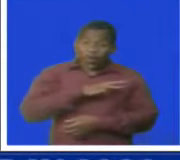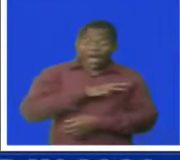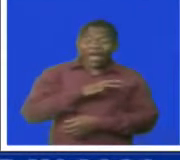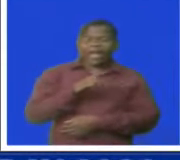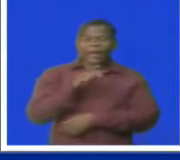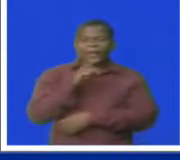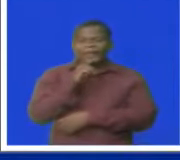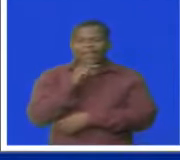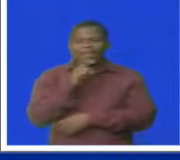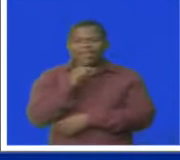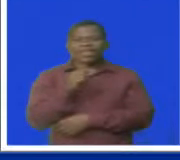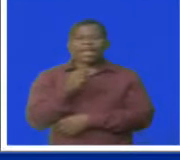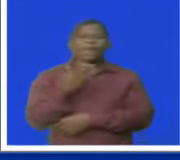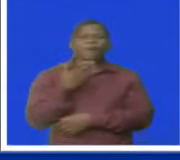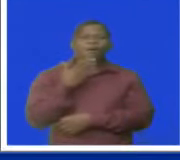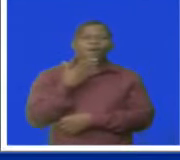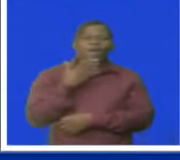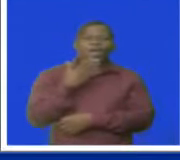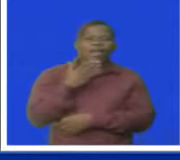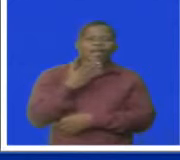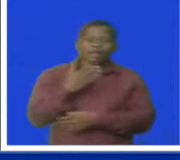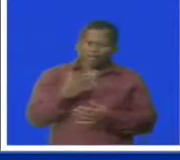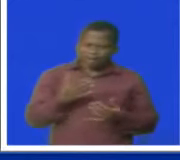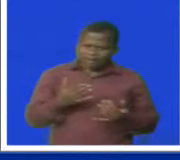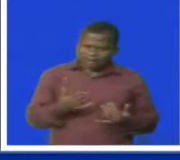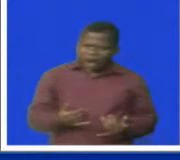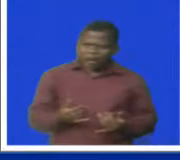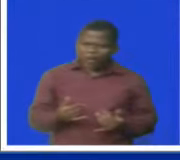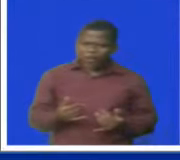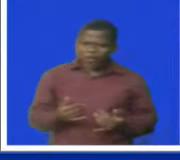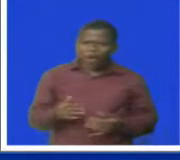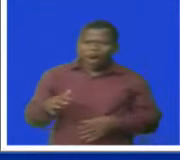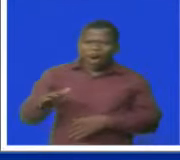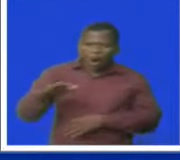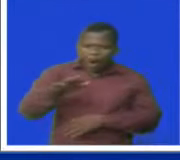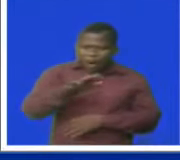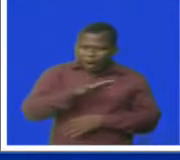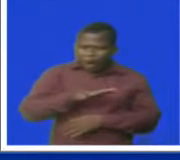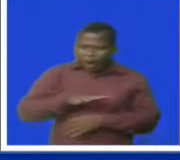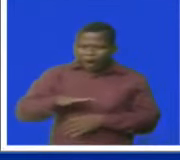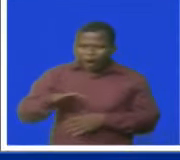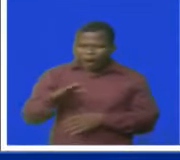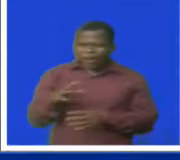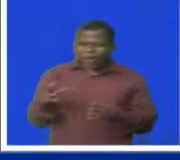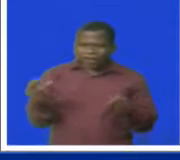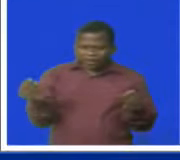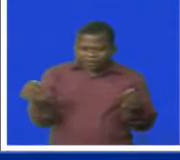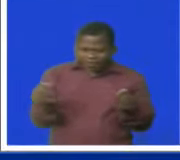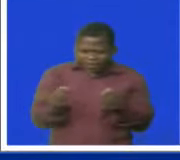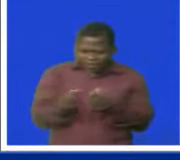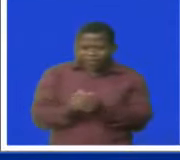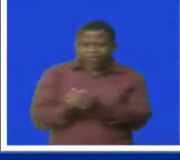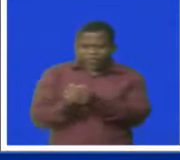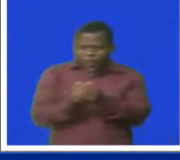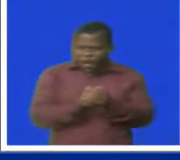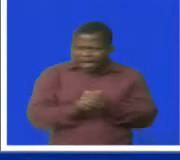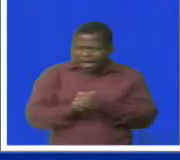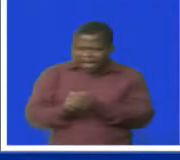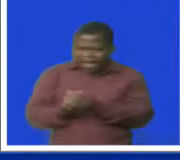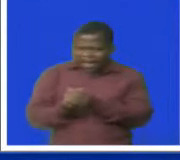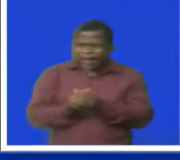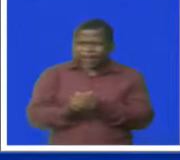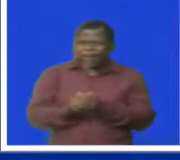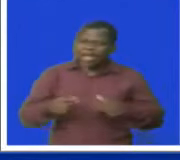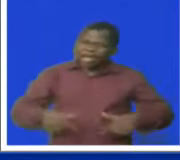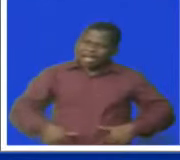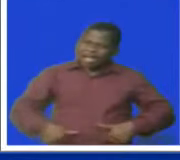sonke sisonzele sikhulume nange nephila kwethu njengoba kuze ukhone ukuthi